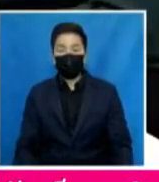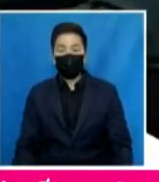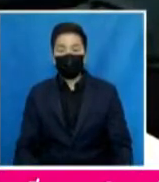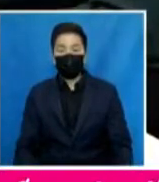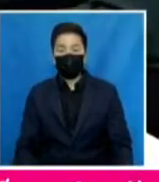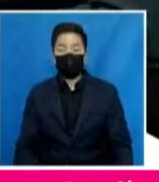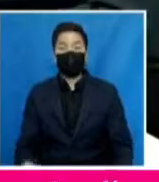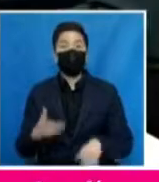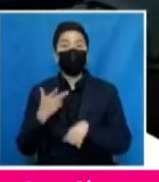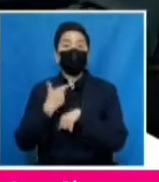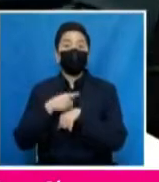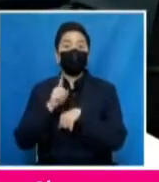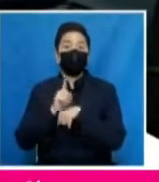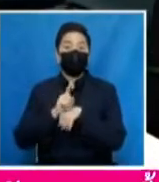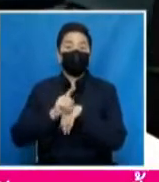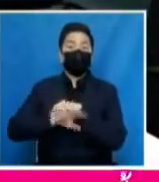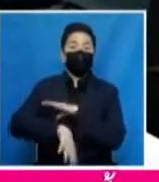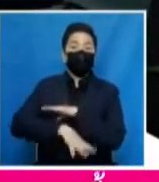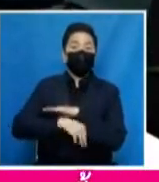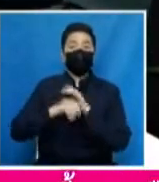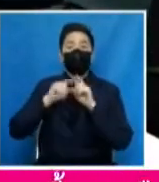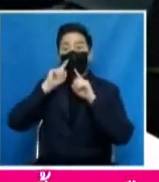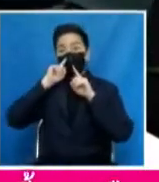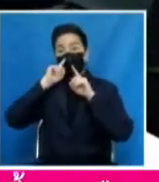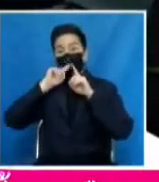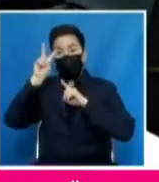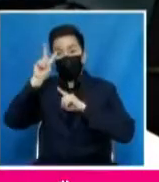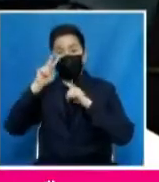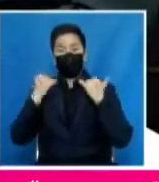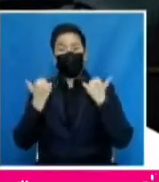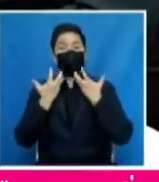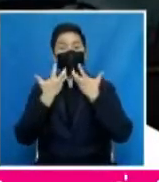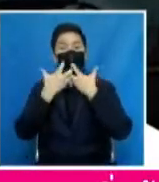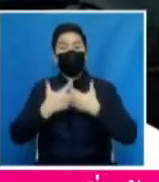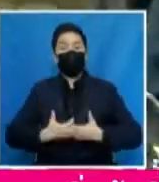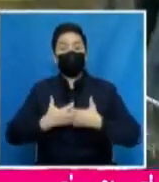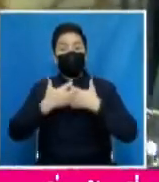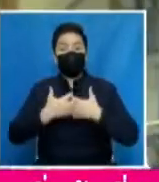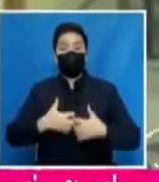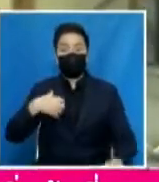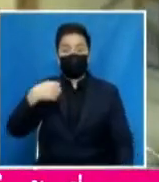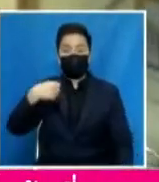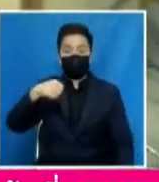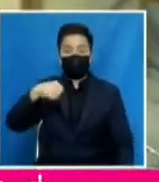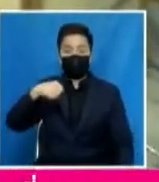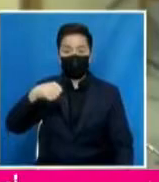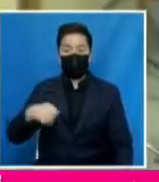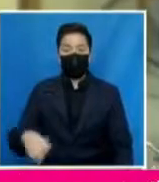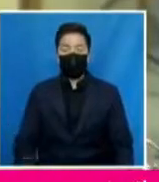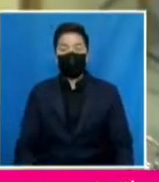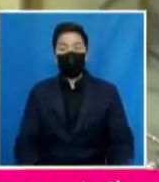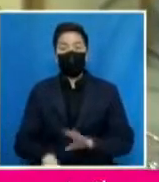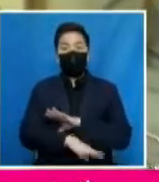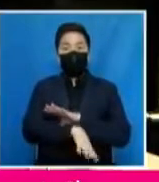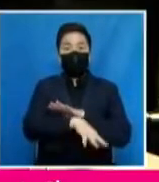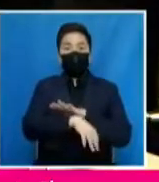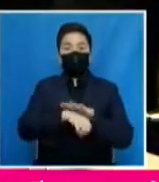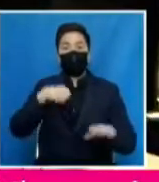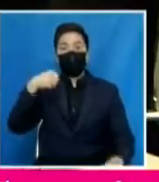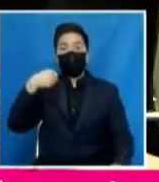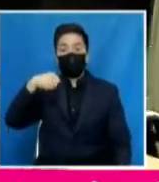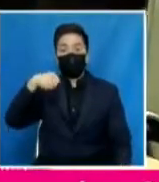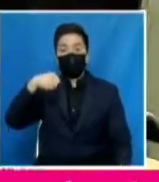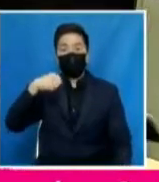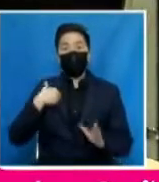ประธานกรรมการสุ่มจับลูกบอลลูกที่2ใช้กับเครื่องออกรางวัลหลัก10หมายเลข10